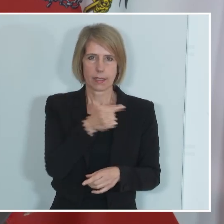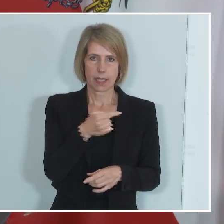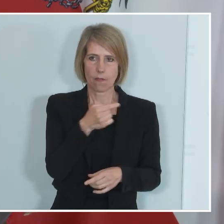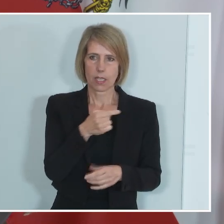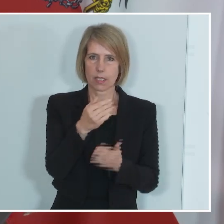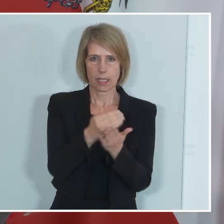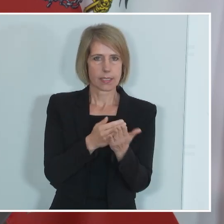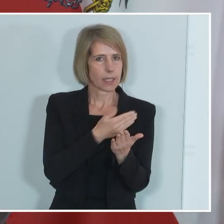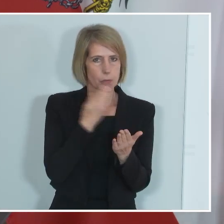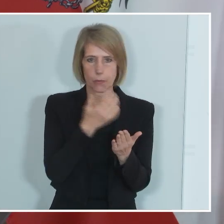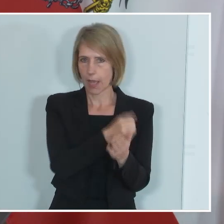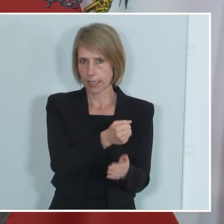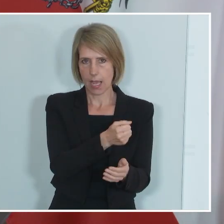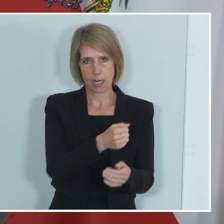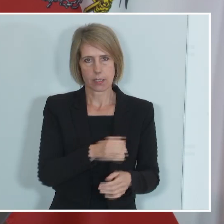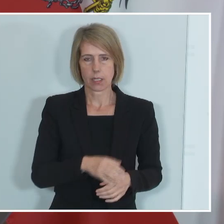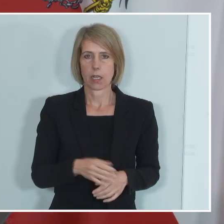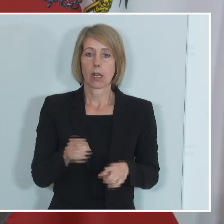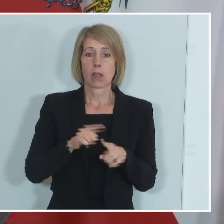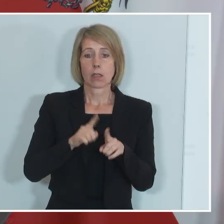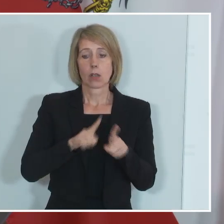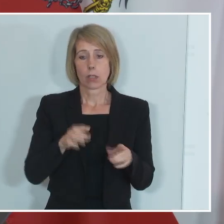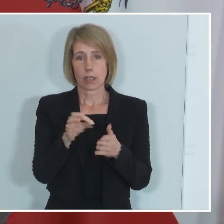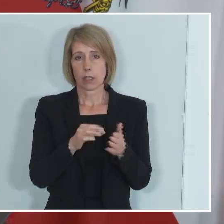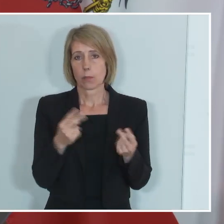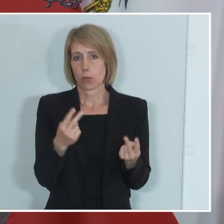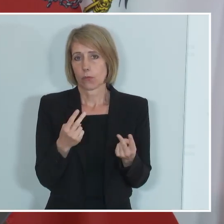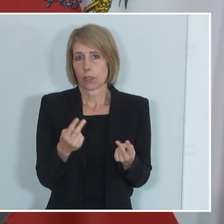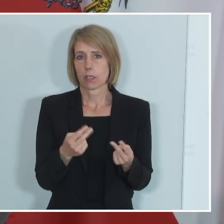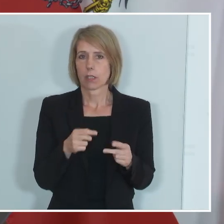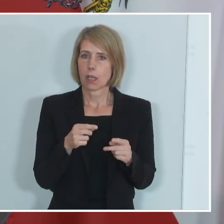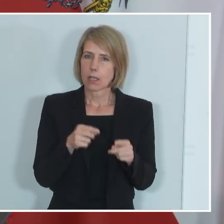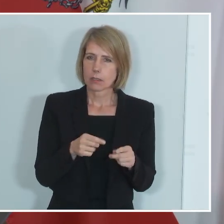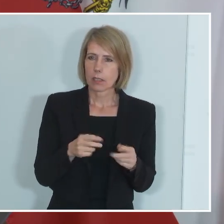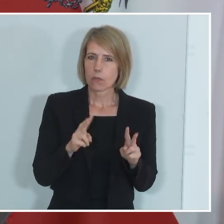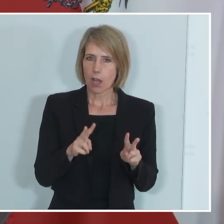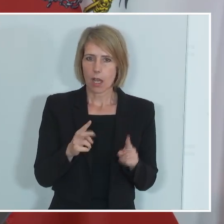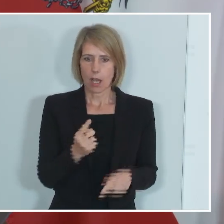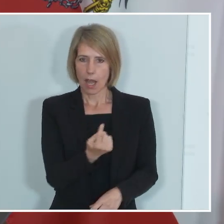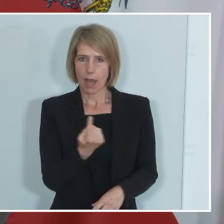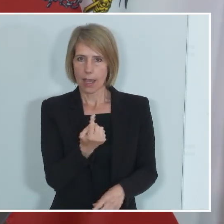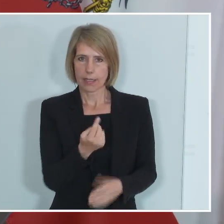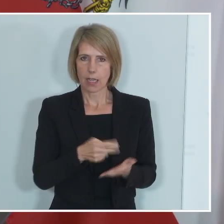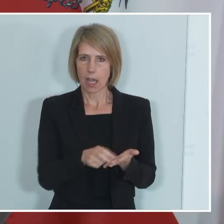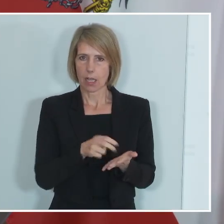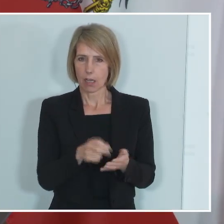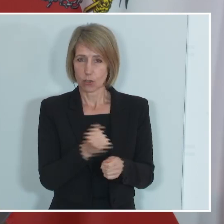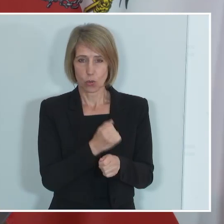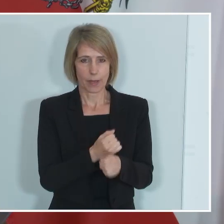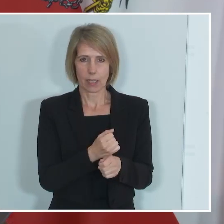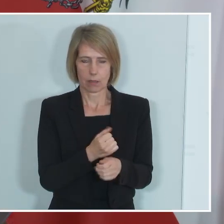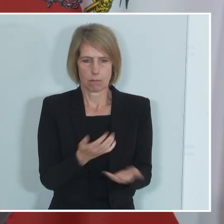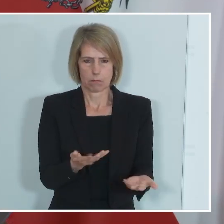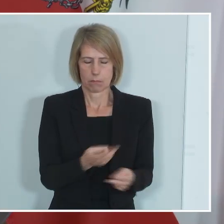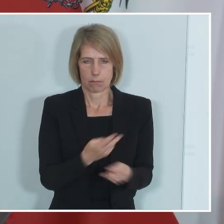die Gesetze nicht eingehalten worden sind. Das ist der eine Punkt. Und der andere Punkt, es ist zu wichtig, als hier einen Alleingang zu machen. Denn wenn wir die Ziele erreichen